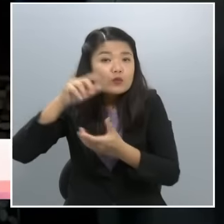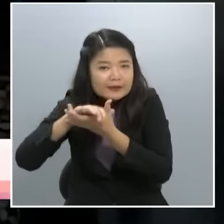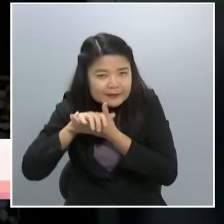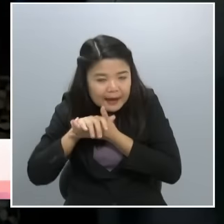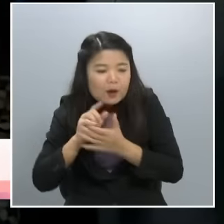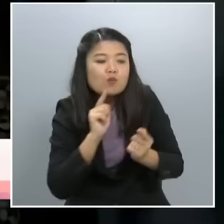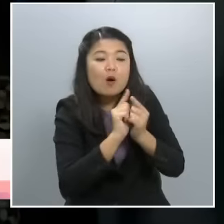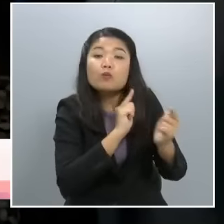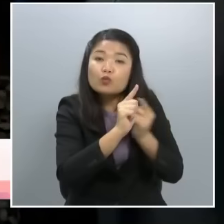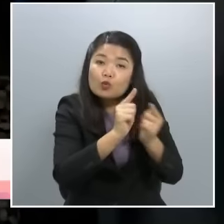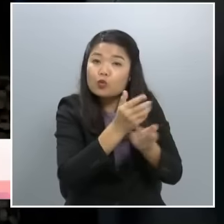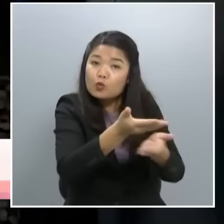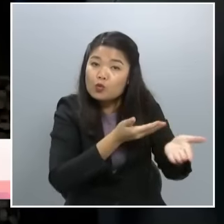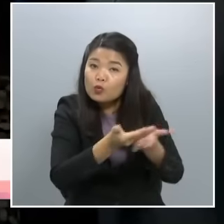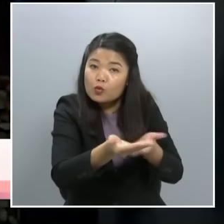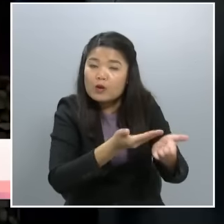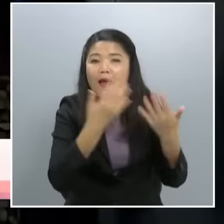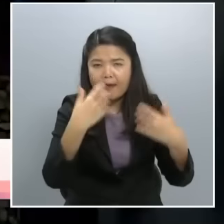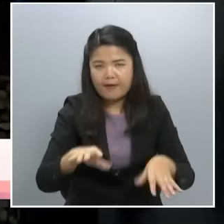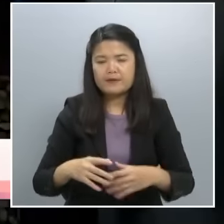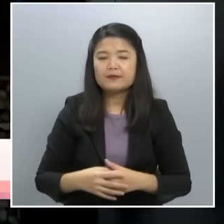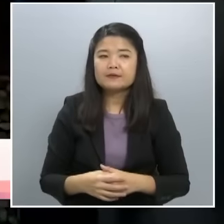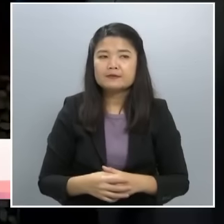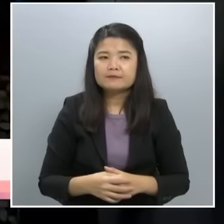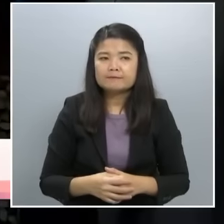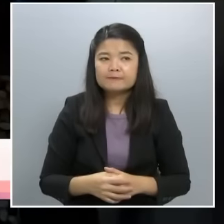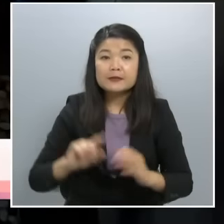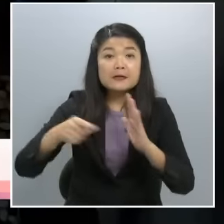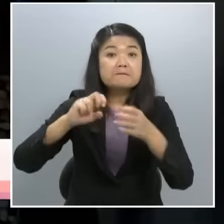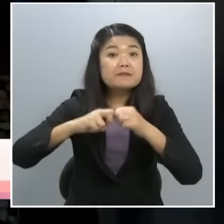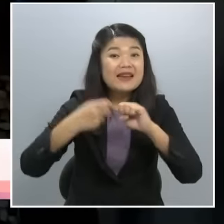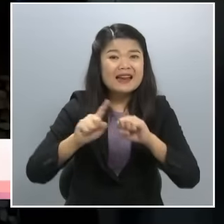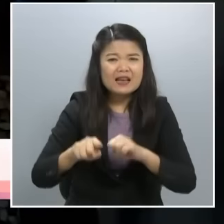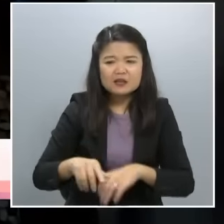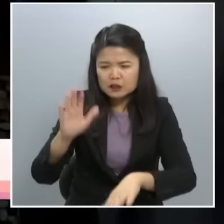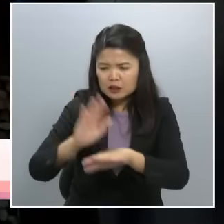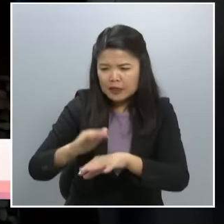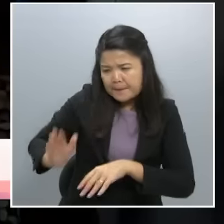ไปปรับความเข้าใจกับทางสองแม่ลูกแต่จุดเริ่มต้นมาจากเรียกเขาต้มเข้